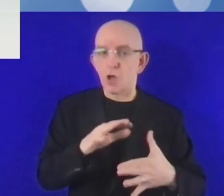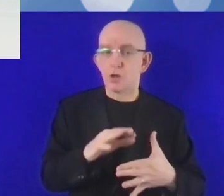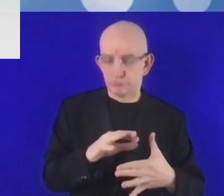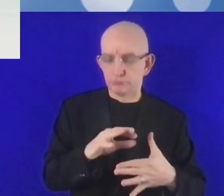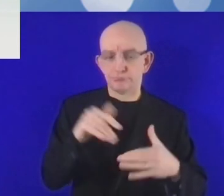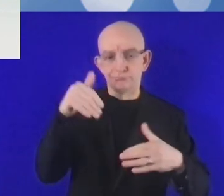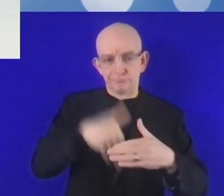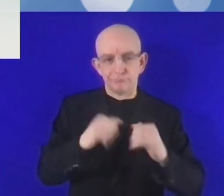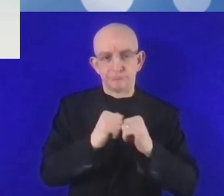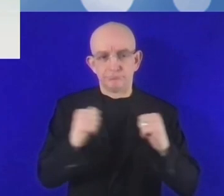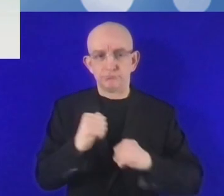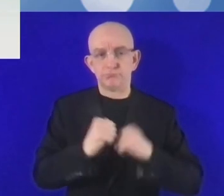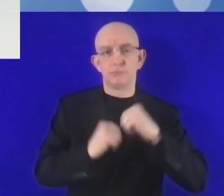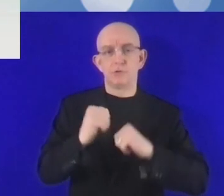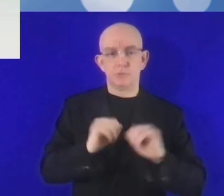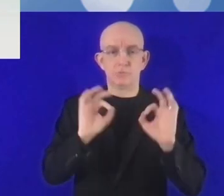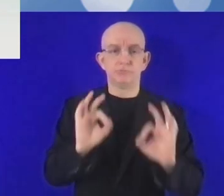мощным инструментом,